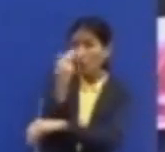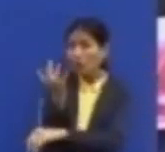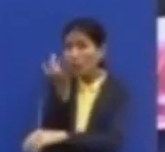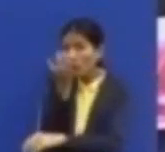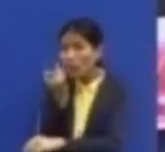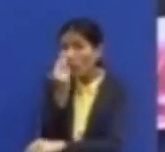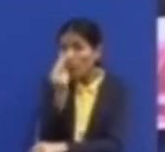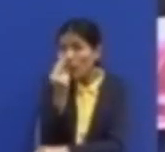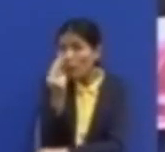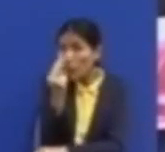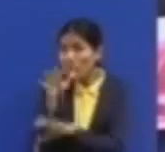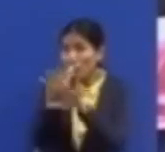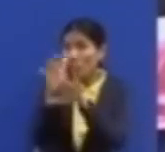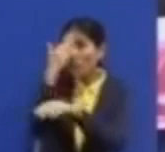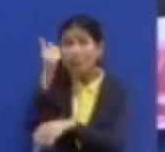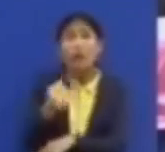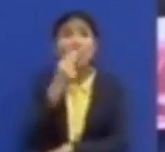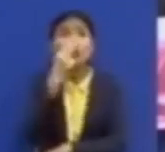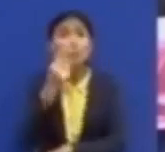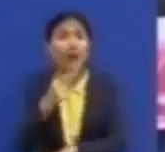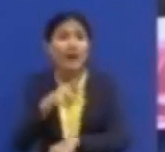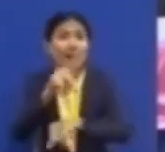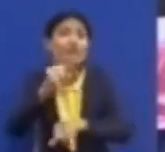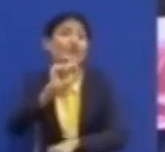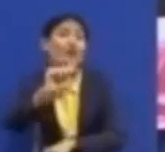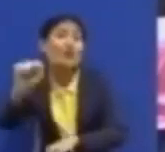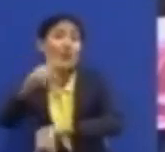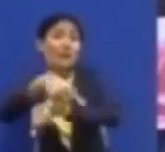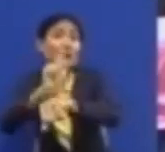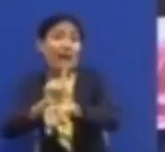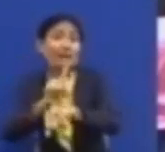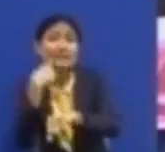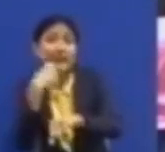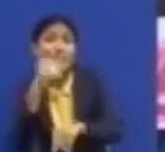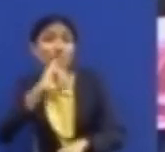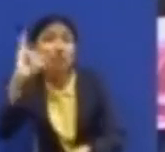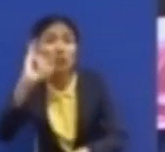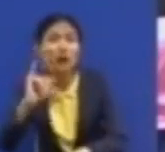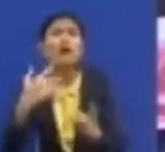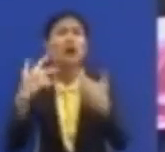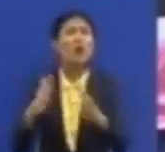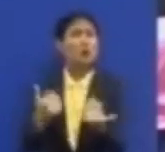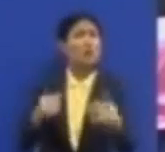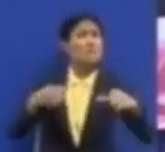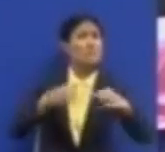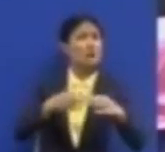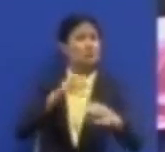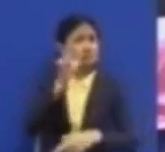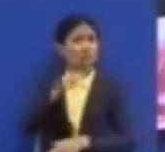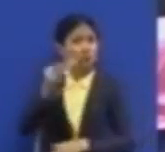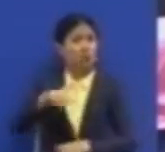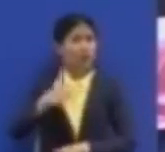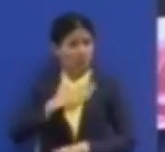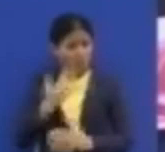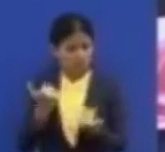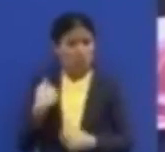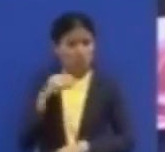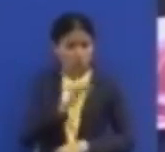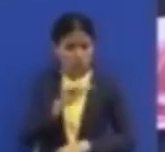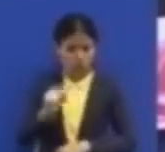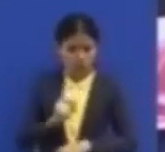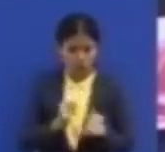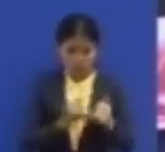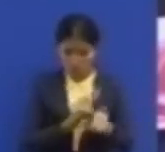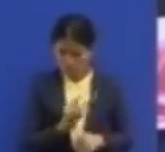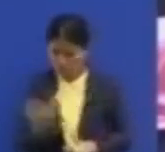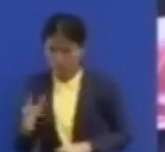ซึ่งวันนี้ระบอบประชาธิปไตยนี่โดยเฉพาะพรรคเพื่อไทยนี่มีเสียง136เสียงนี่น่า